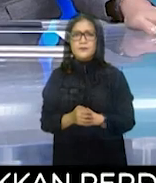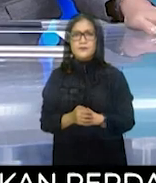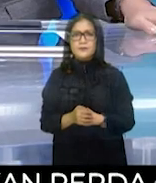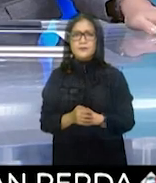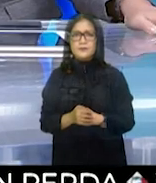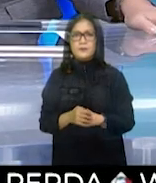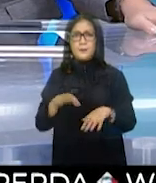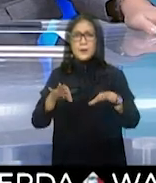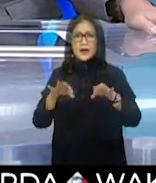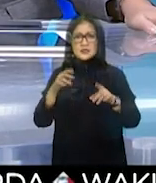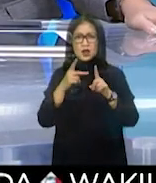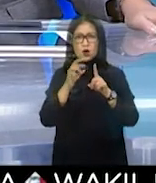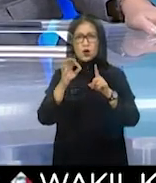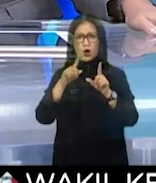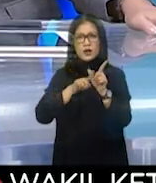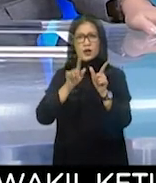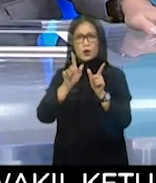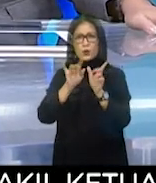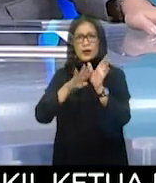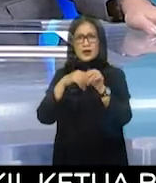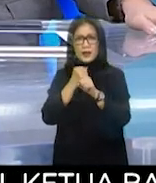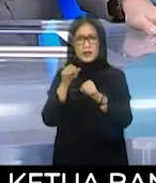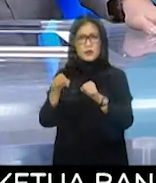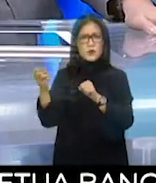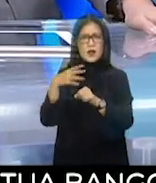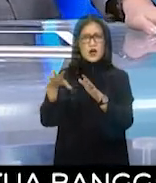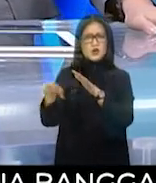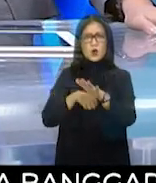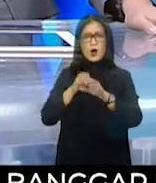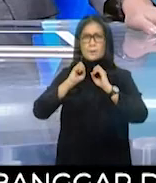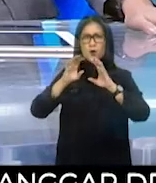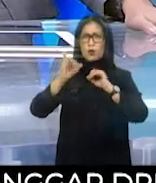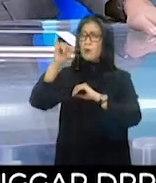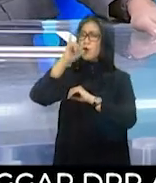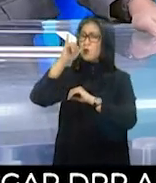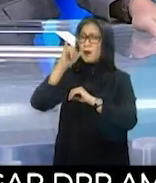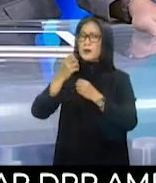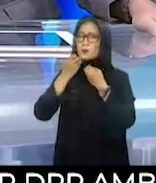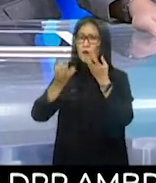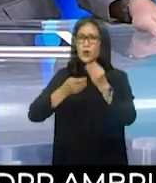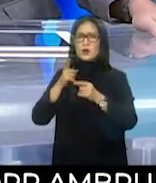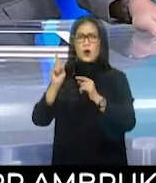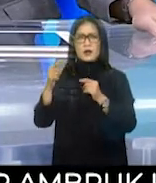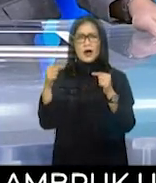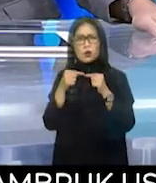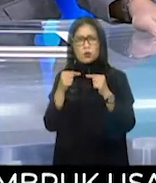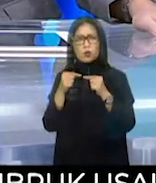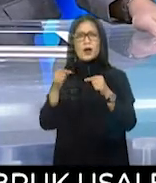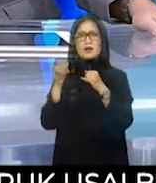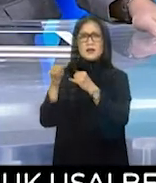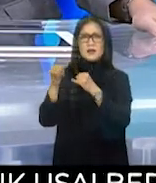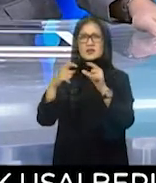Hai besok manajemen holywings berdalih kecolongan dengan promo minuman keras yang bernada Sara hingga berbuntut pada penutupan